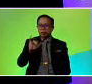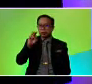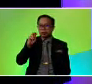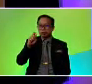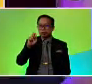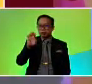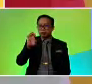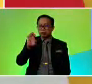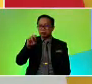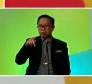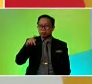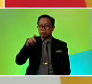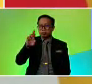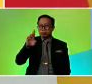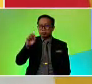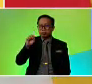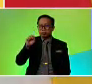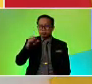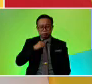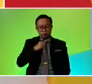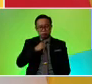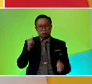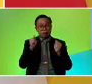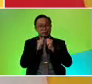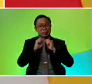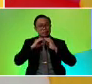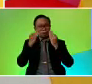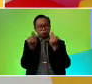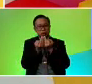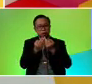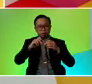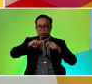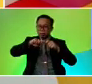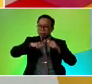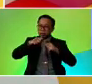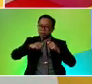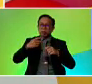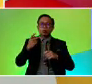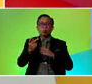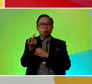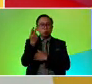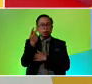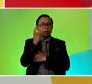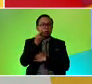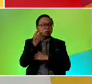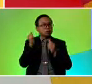yang baik bersama keluarga kita karena ada satu ikatan yang kuat dengan kuat sebab apabila